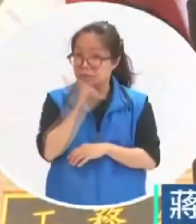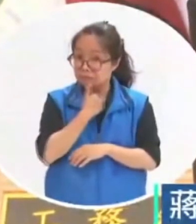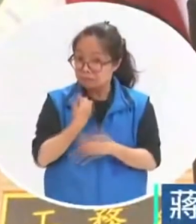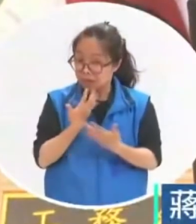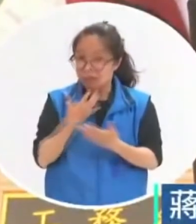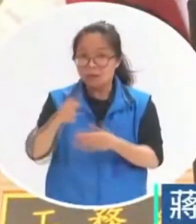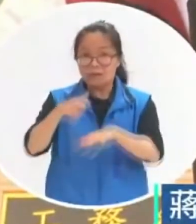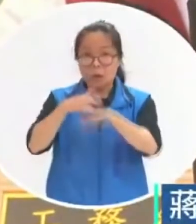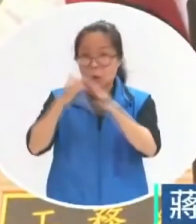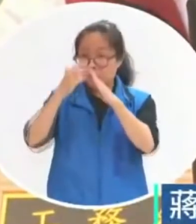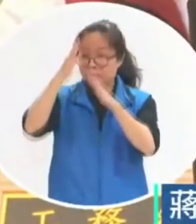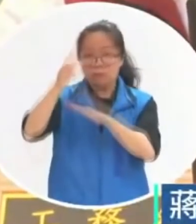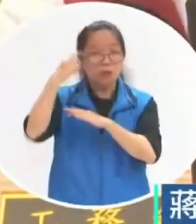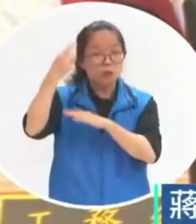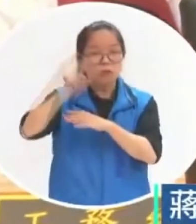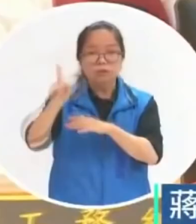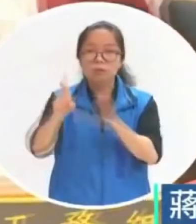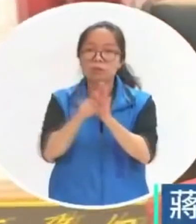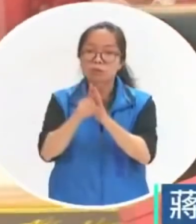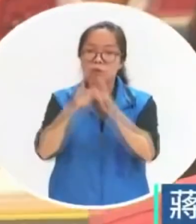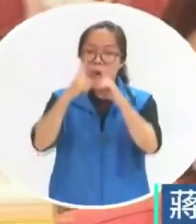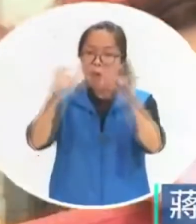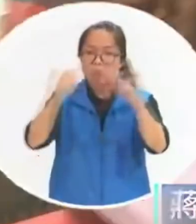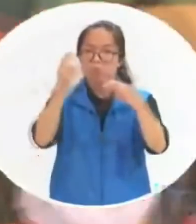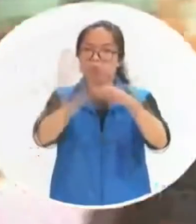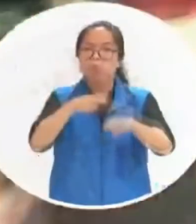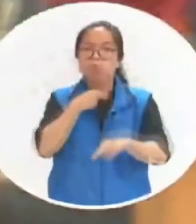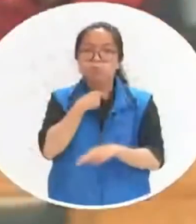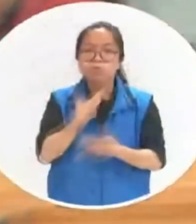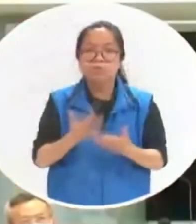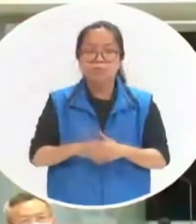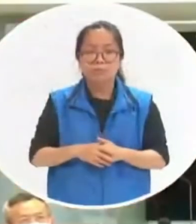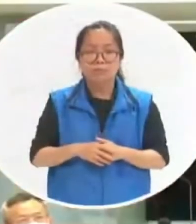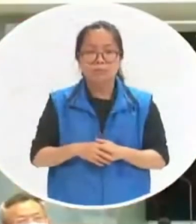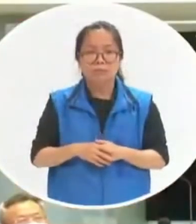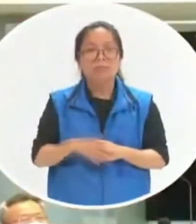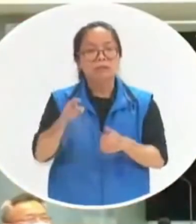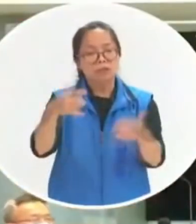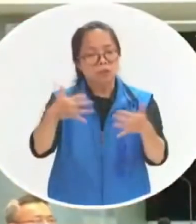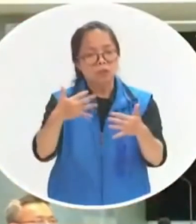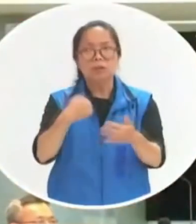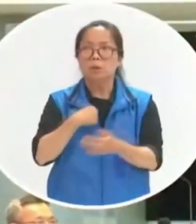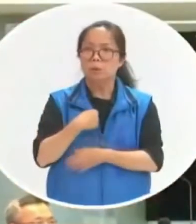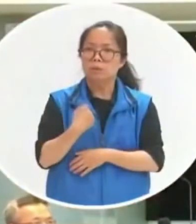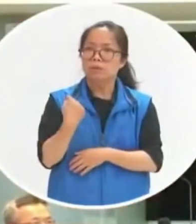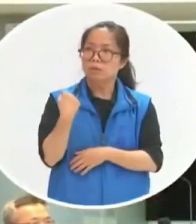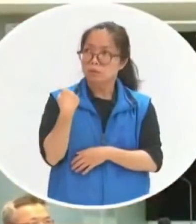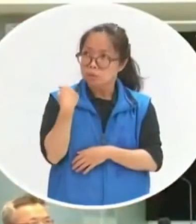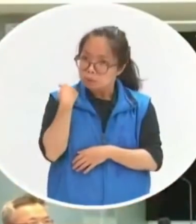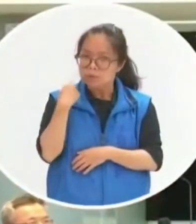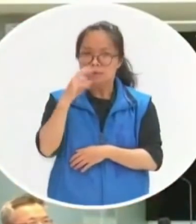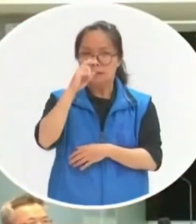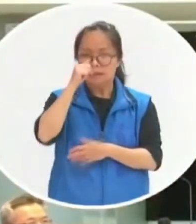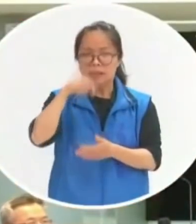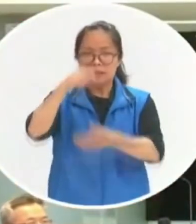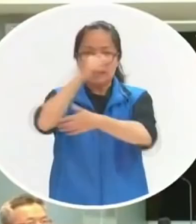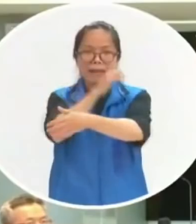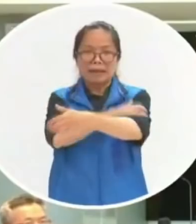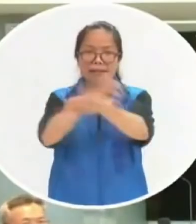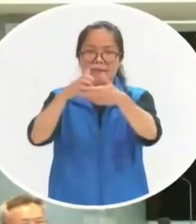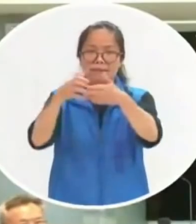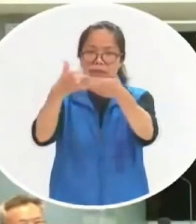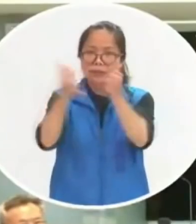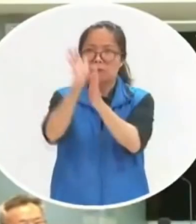样的条件之下应该要封城？ 谢谢这个问题，我昨天特别跟陈部长视